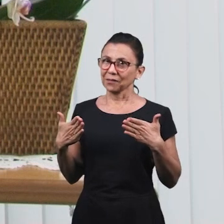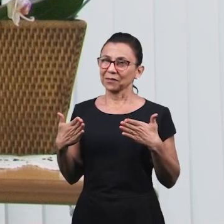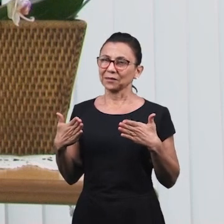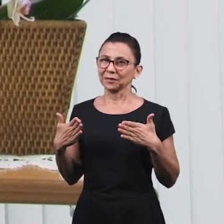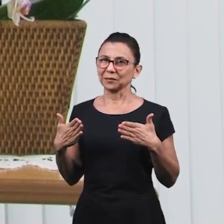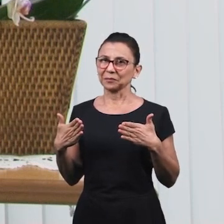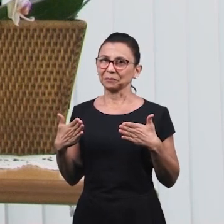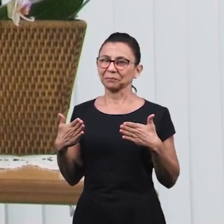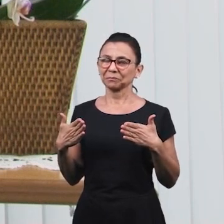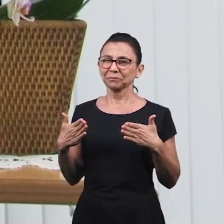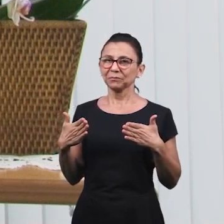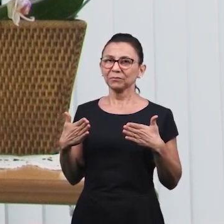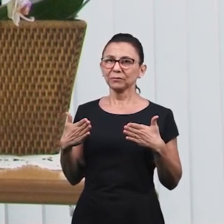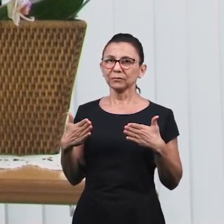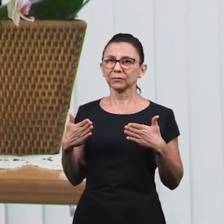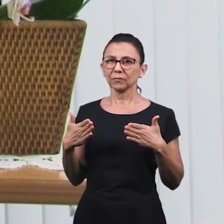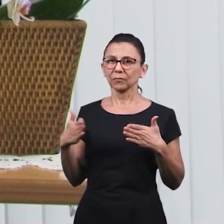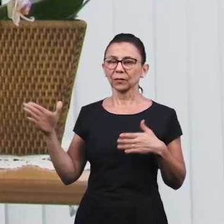comme rien.